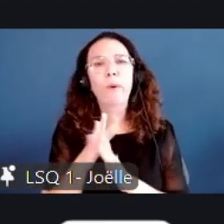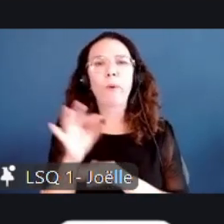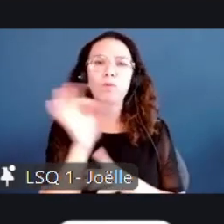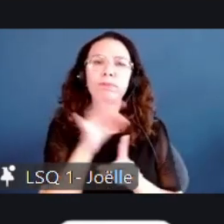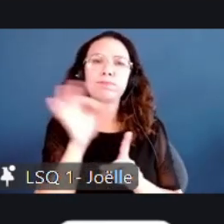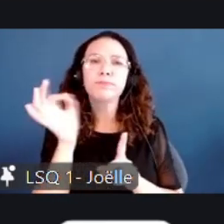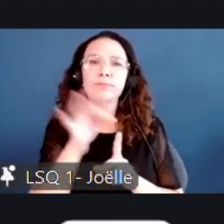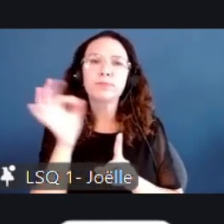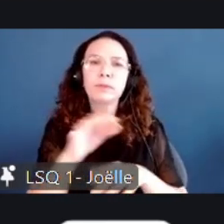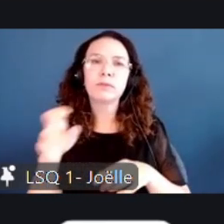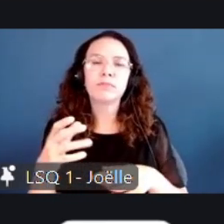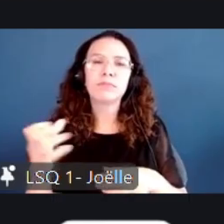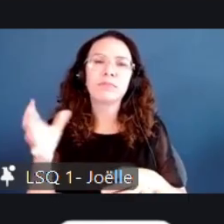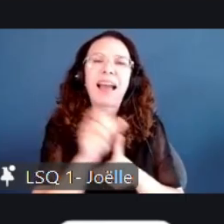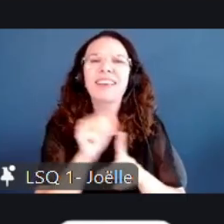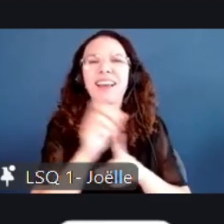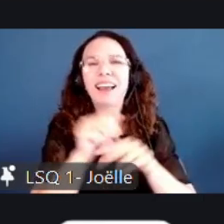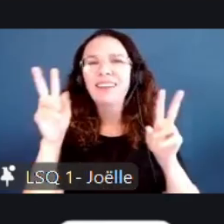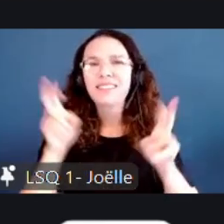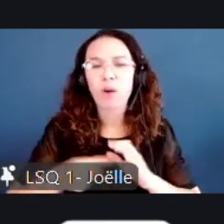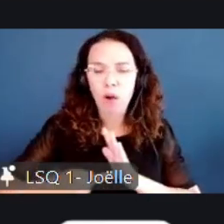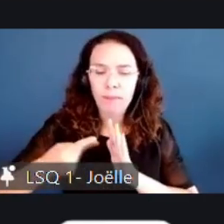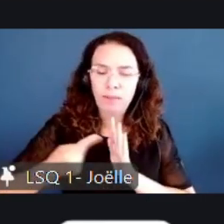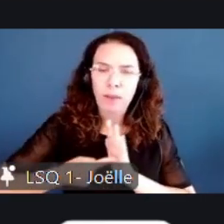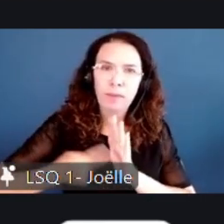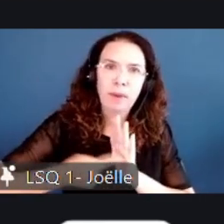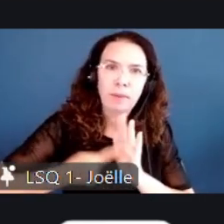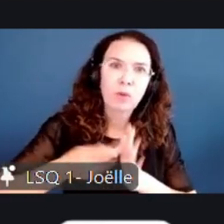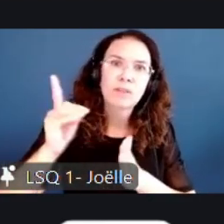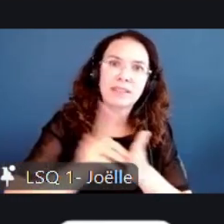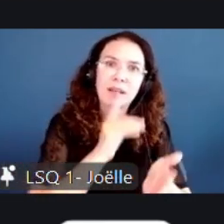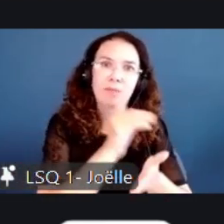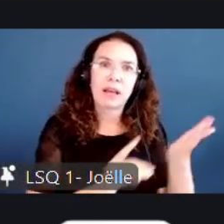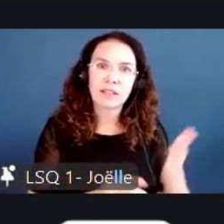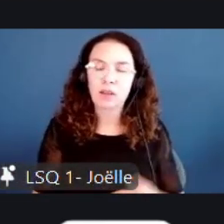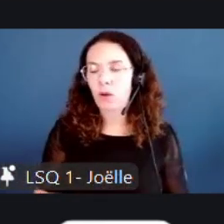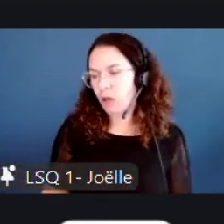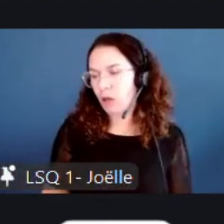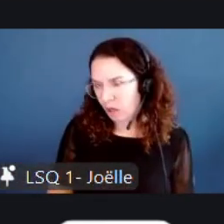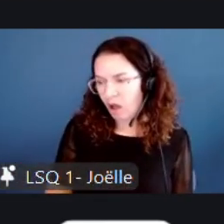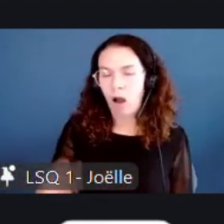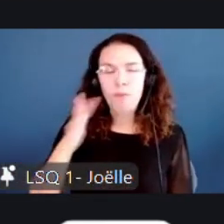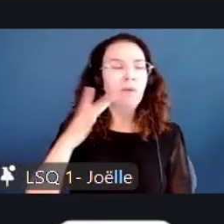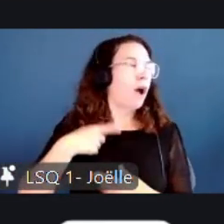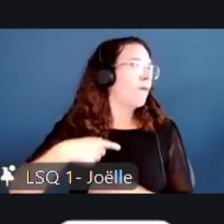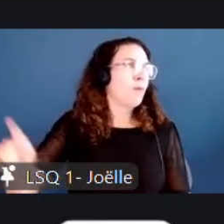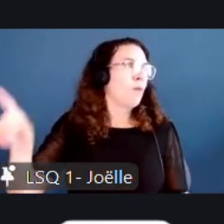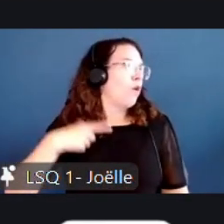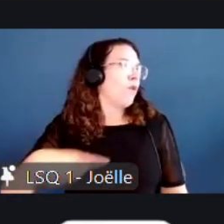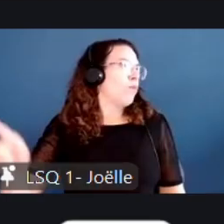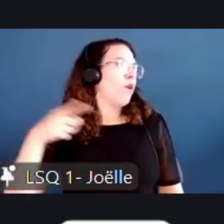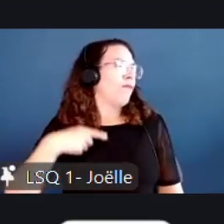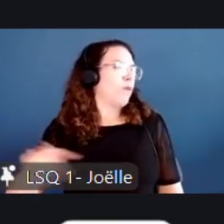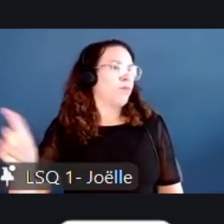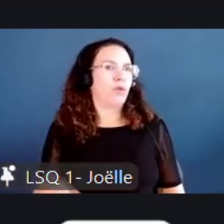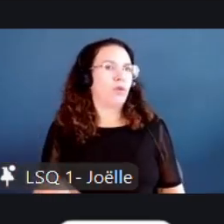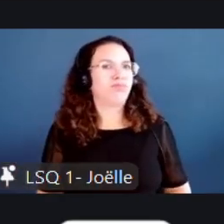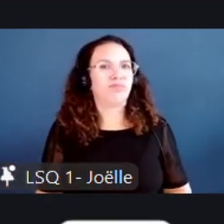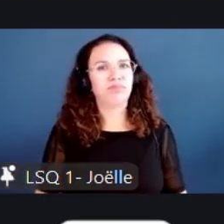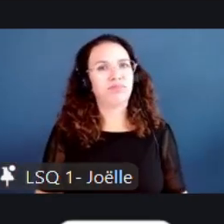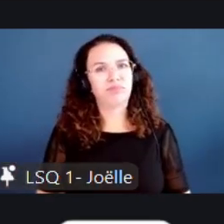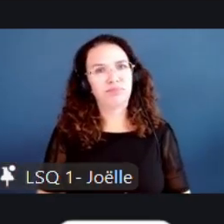la discrimination, les personnes de SLGBTQIA+ peuvent entrer dans un cycle d'évitement. Plusieurs n'osent